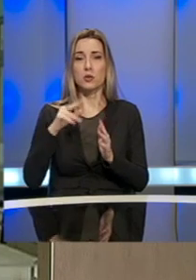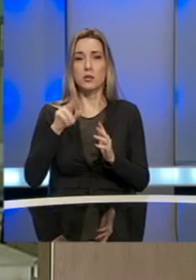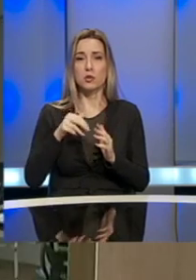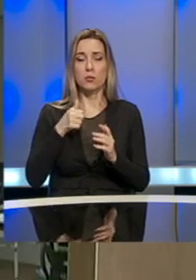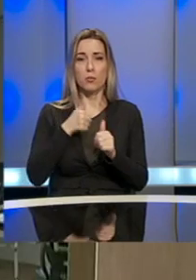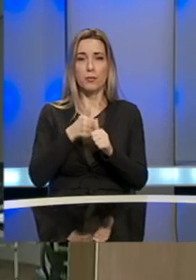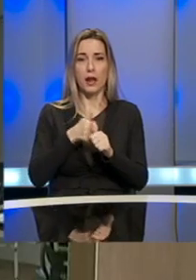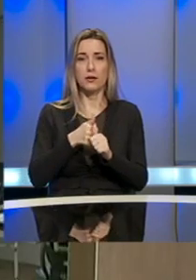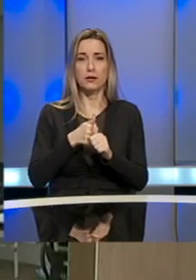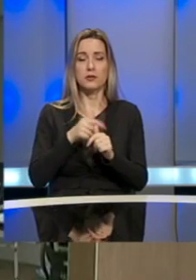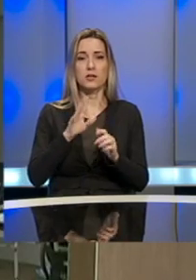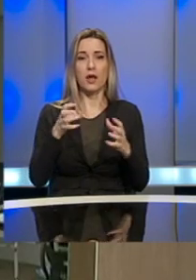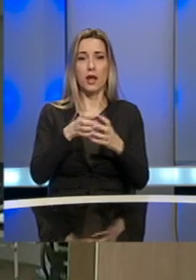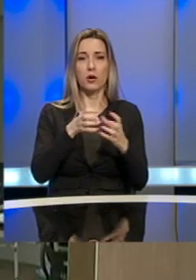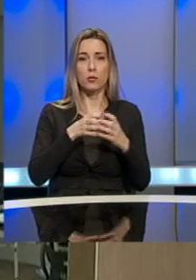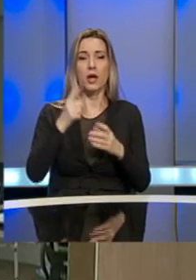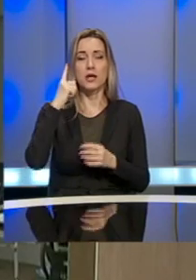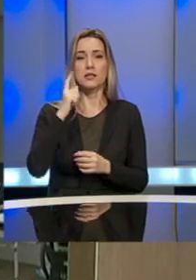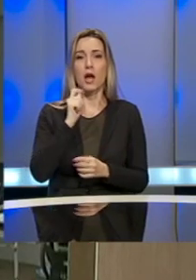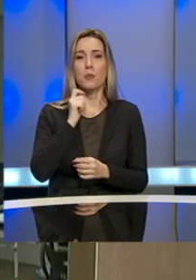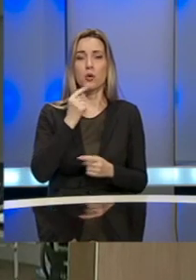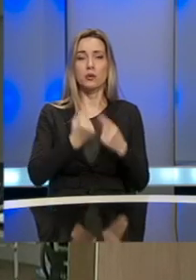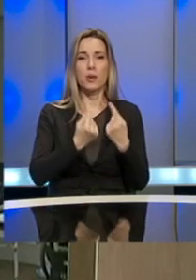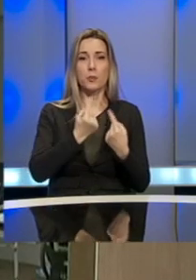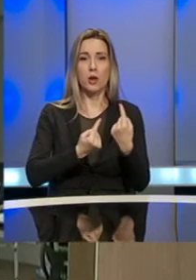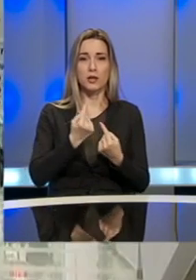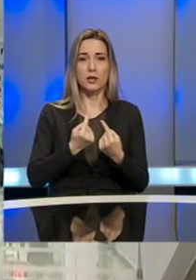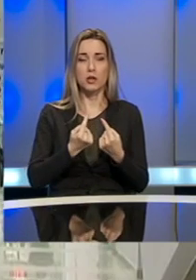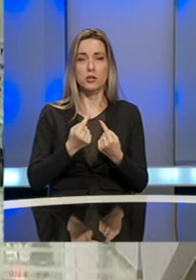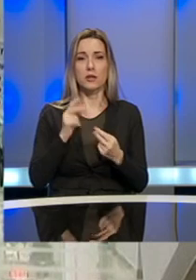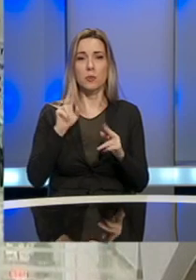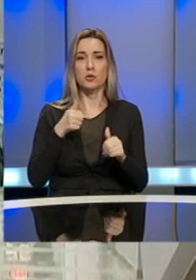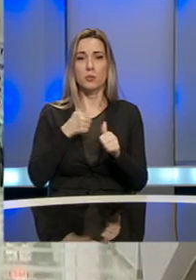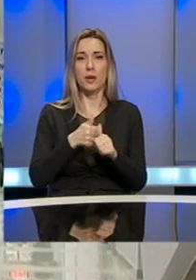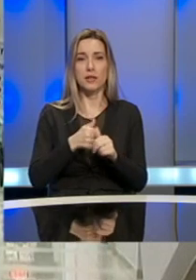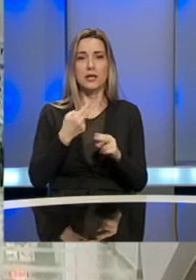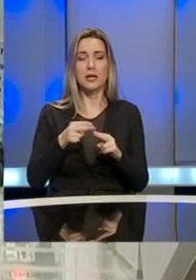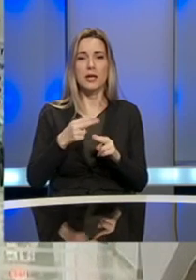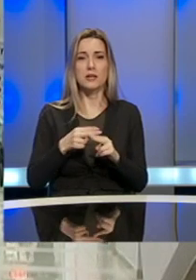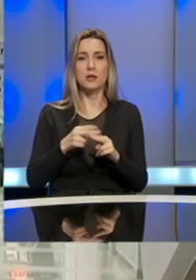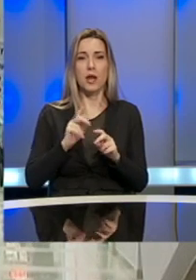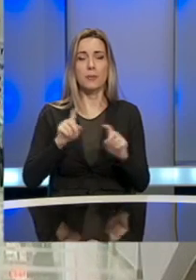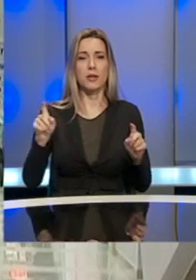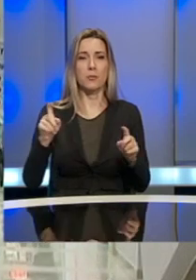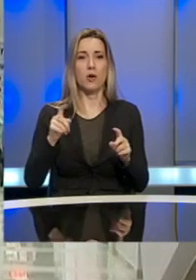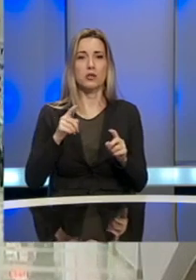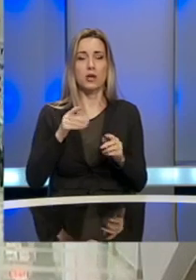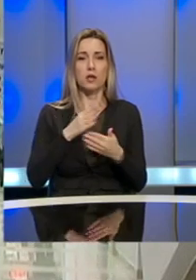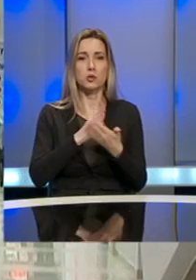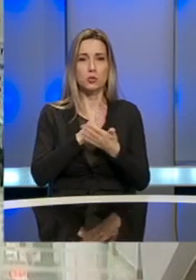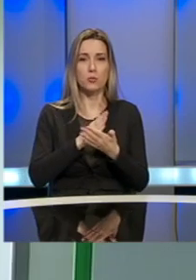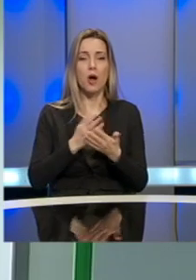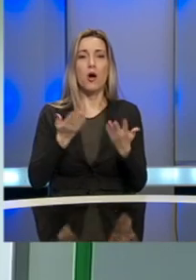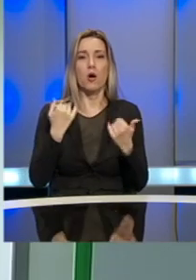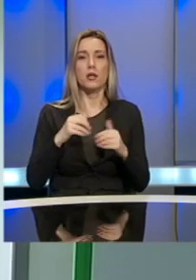klastera ili grupa i da znamo ljude pojedinačno ili poimenično, da ih mogu pratiti higijensko-epidemiološka služba i kontrolni organi,